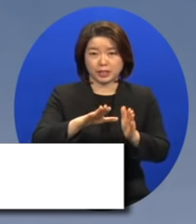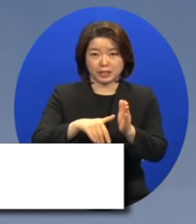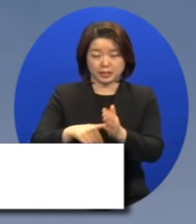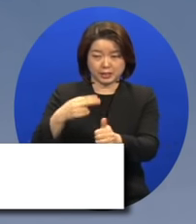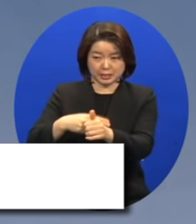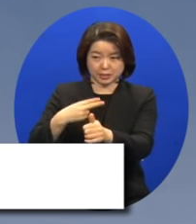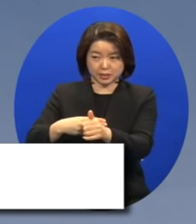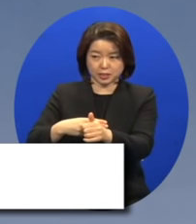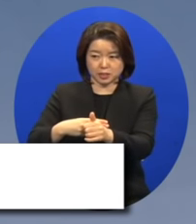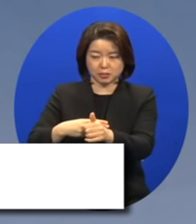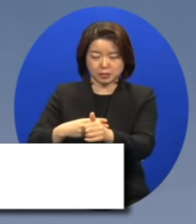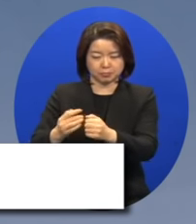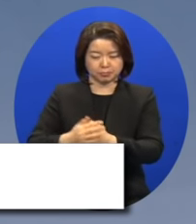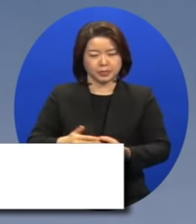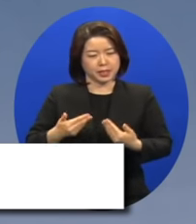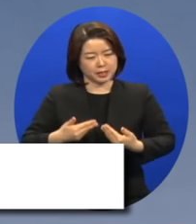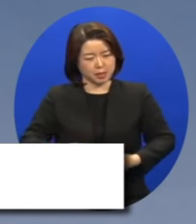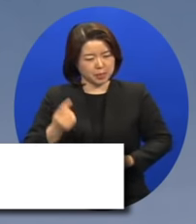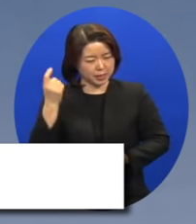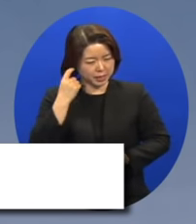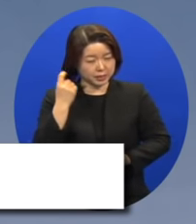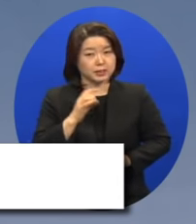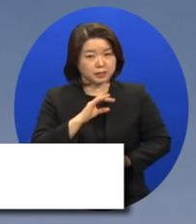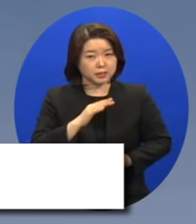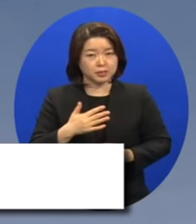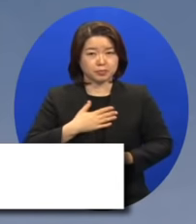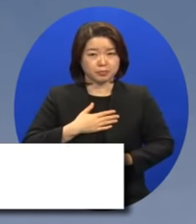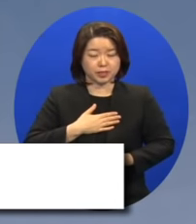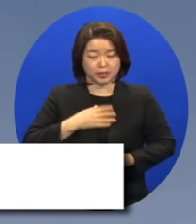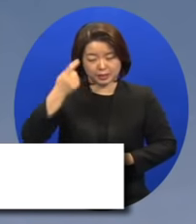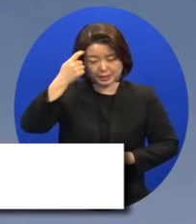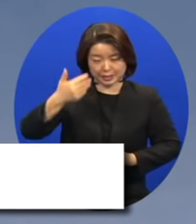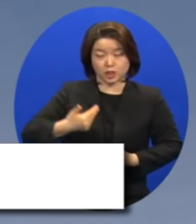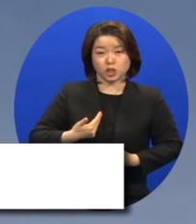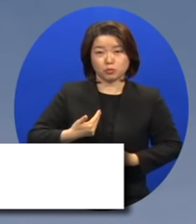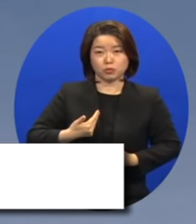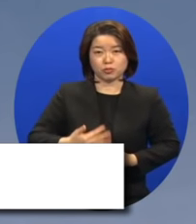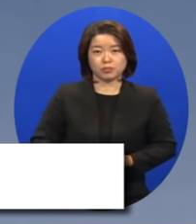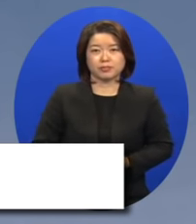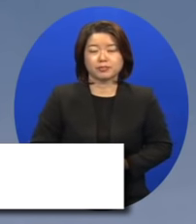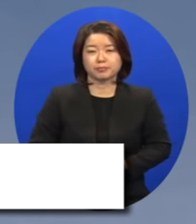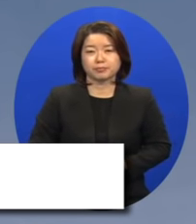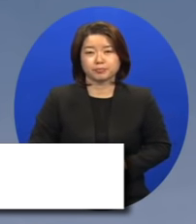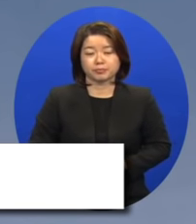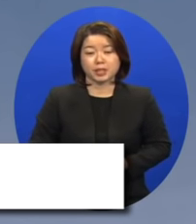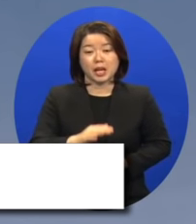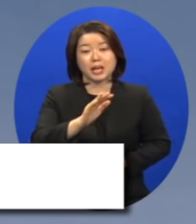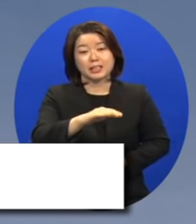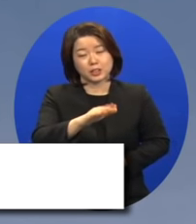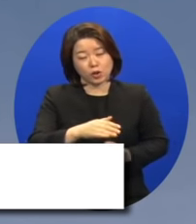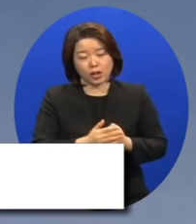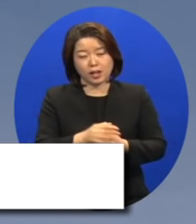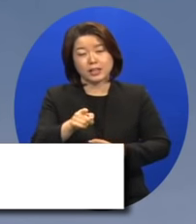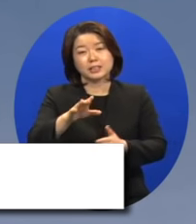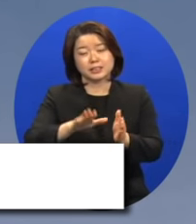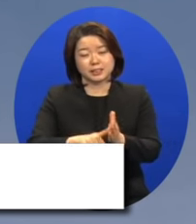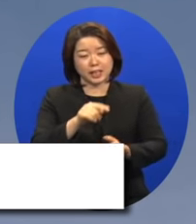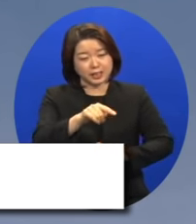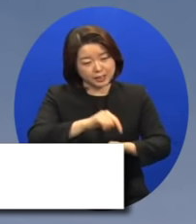그러자선생님은조용히듣고는 내게질문을던졌다."기성아,너도